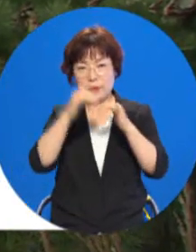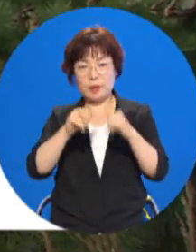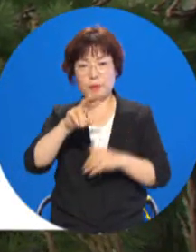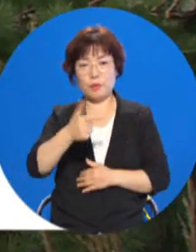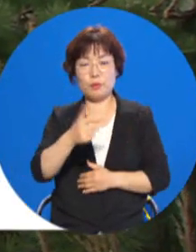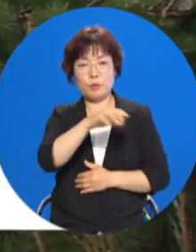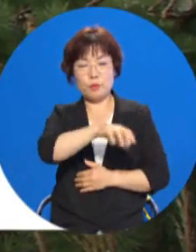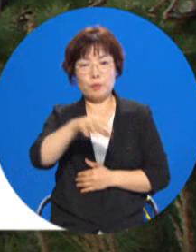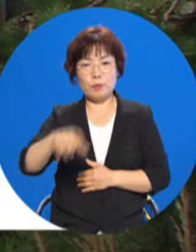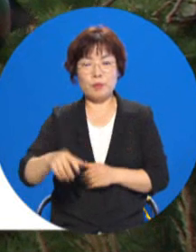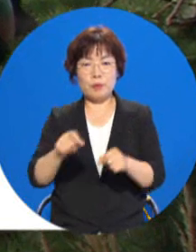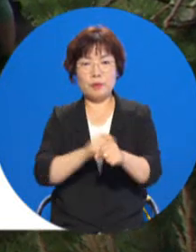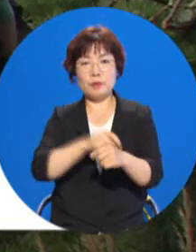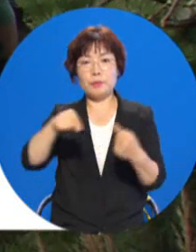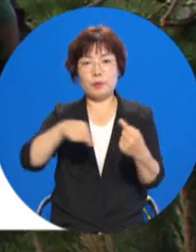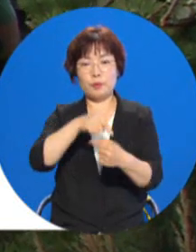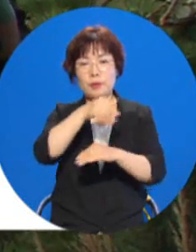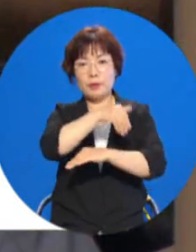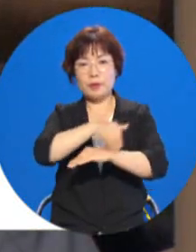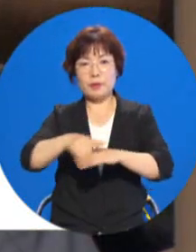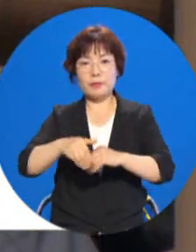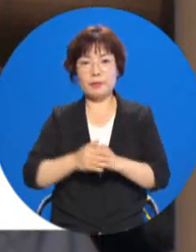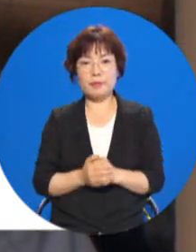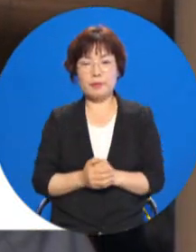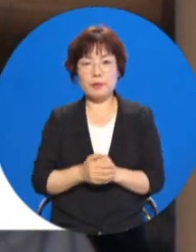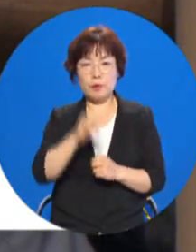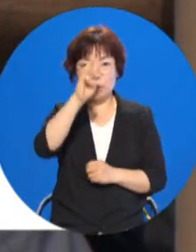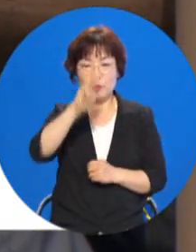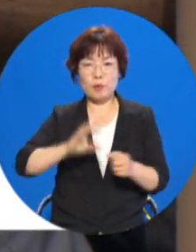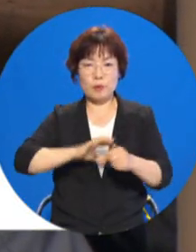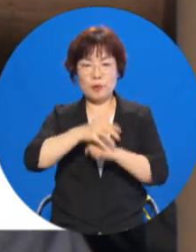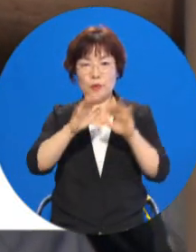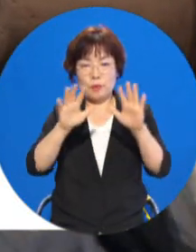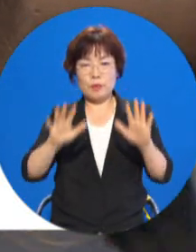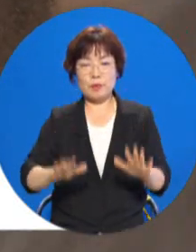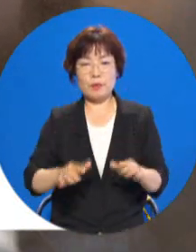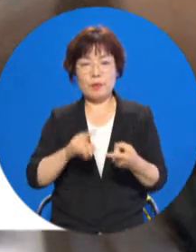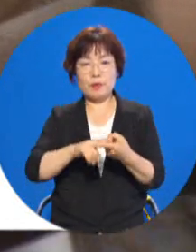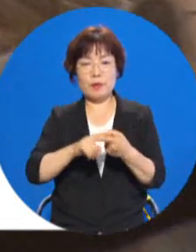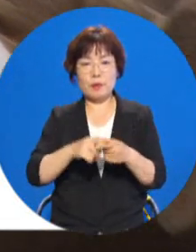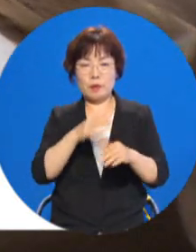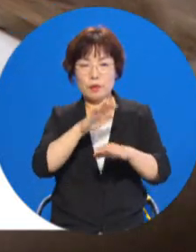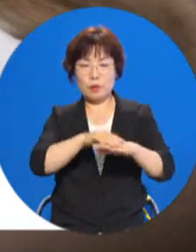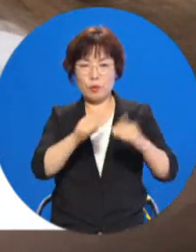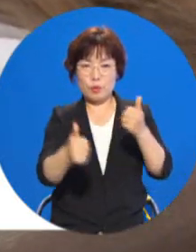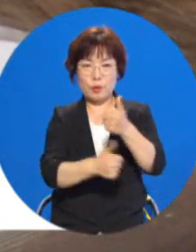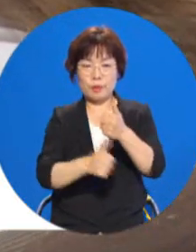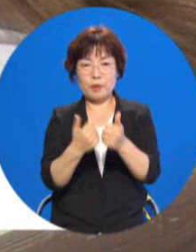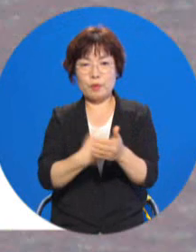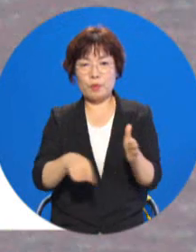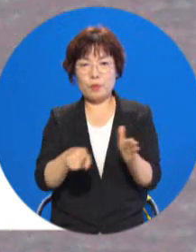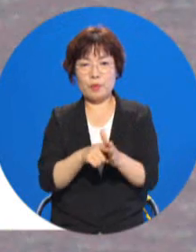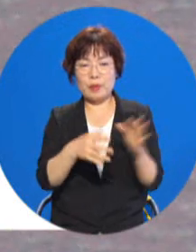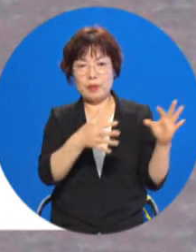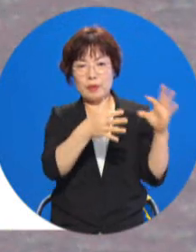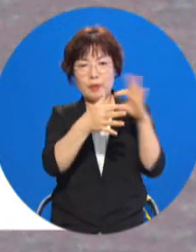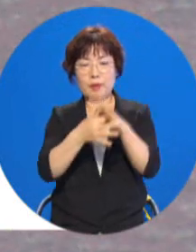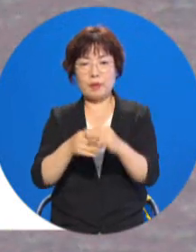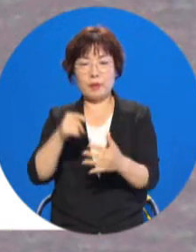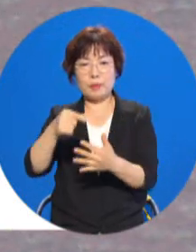26개 코스로 특별 운영합니다. 특히 광주 세계수영선수권대회 선수 임원 등을 위한 연계